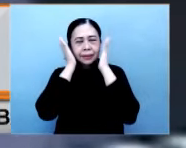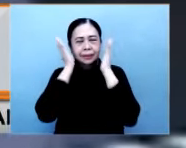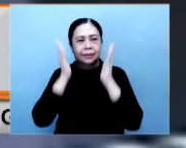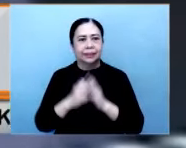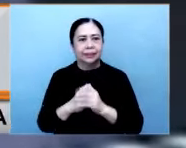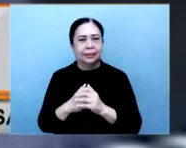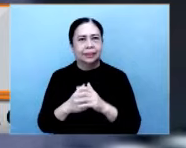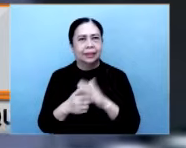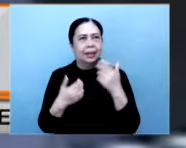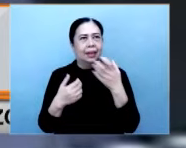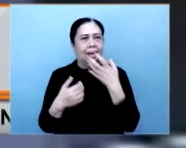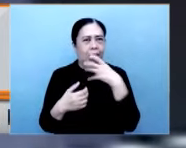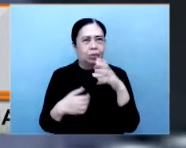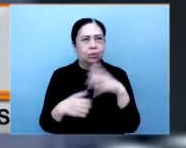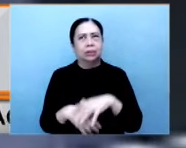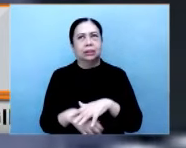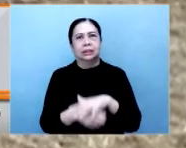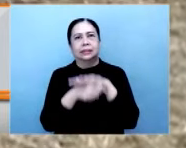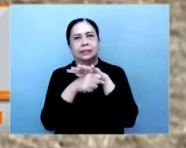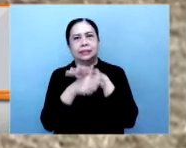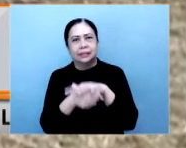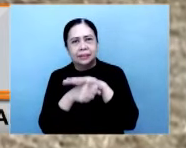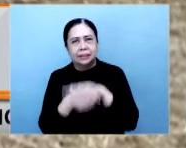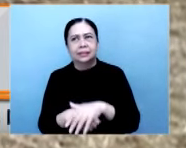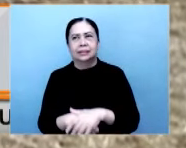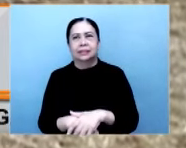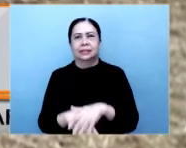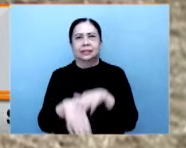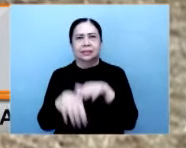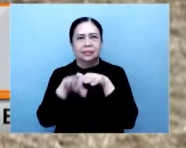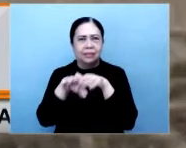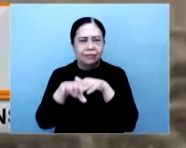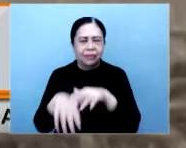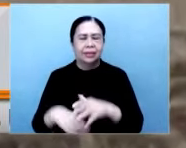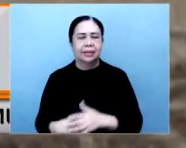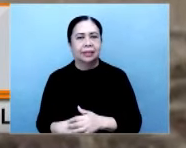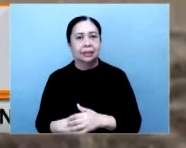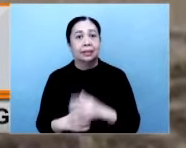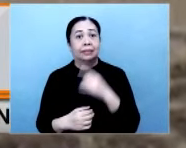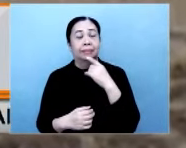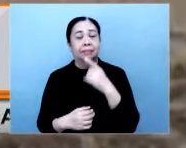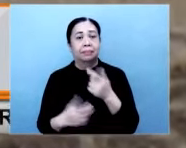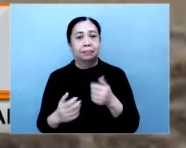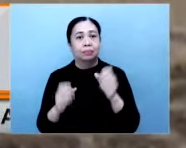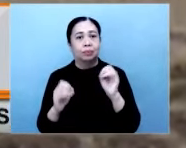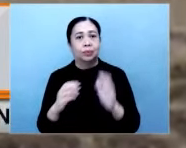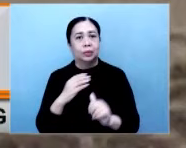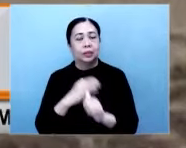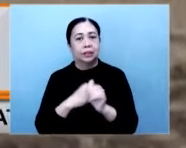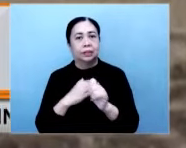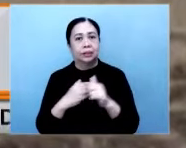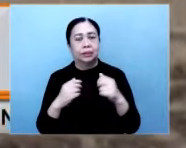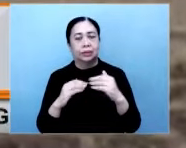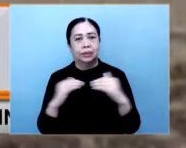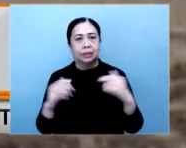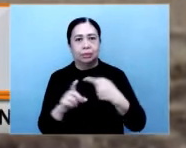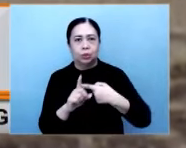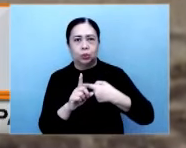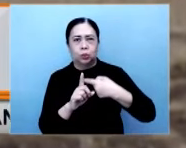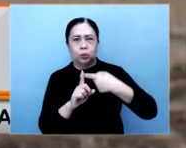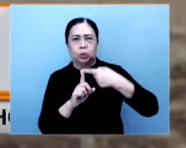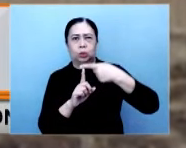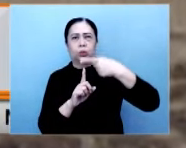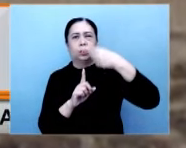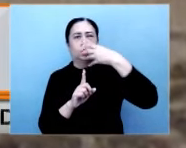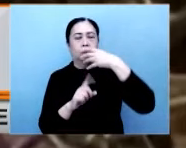stress, dagdag pa yung traffic. Sabi ng PAG-ASA, posibleng umakyat sa dangerous level ang heat index o ramdam na init sa